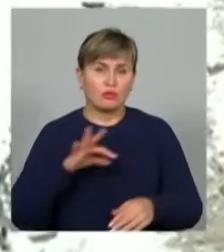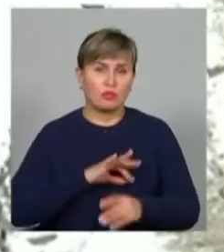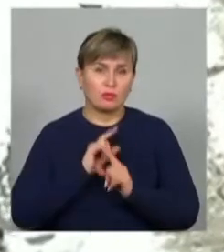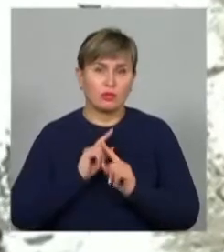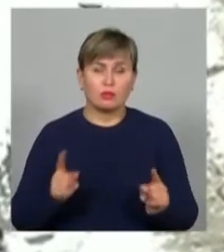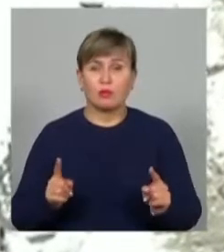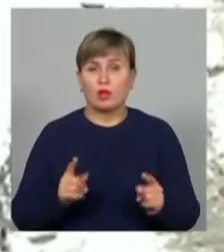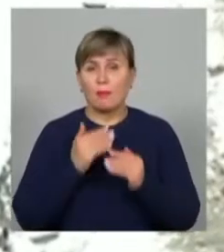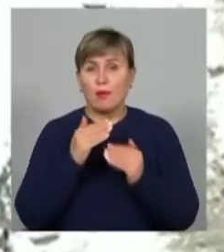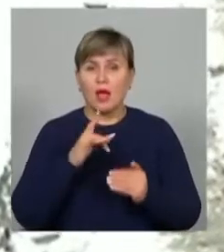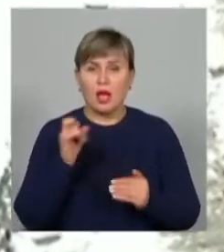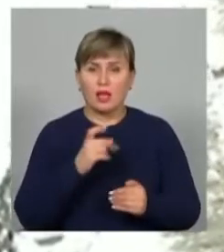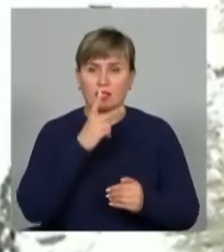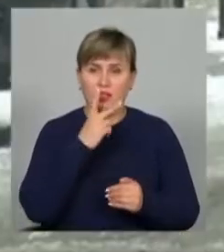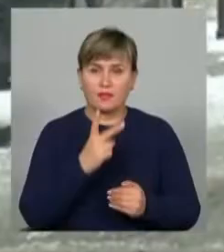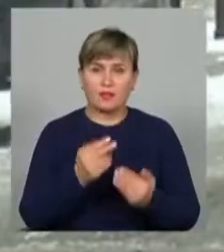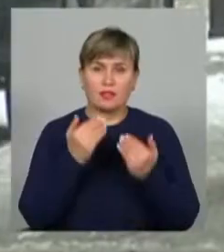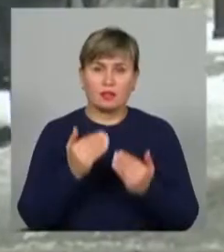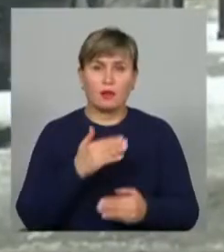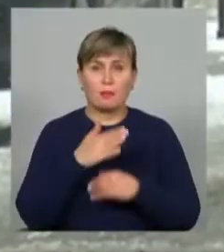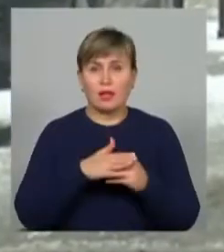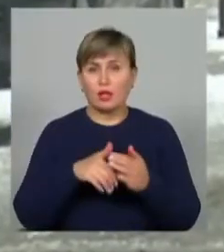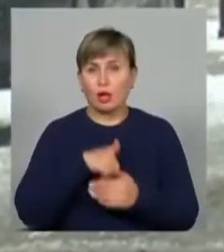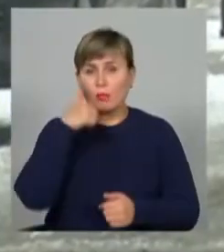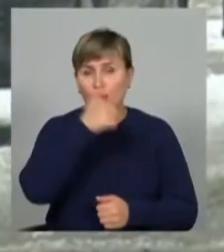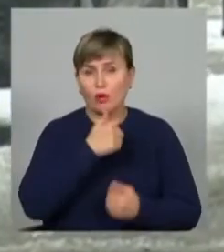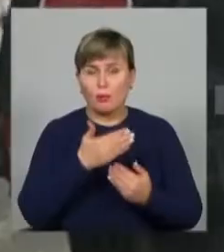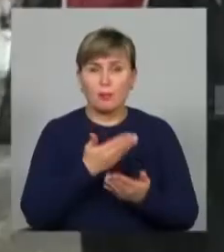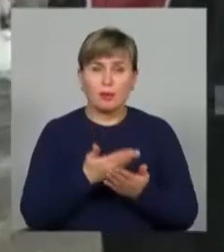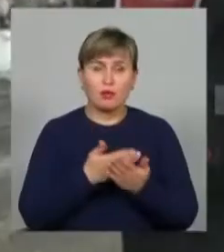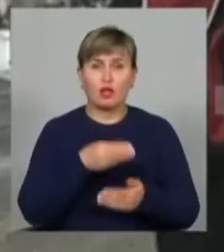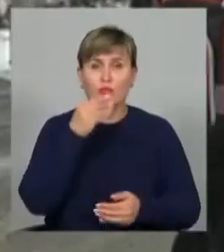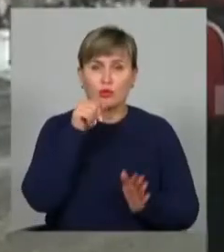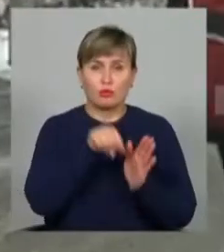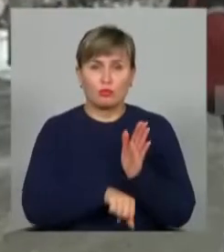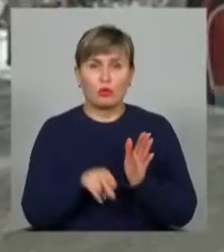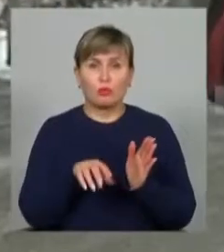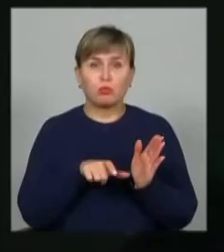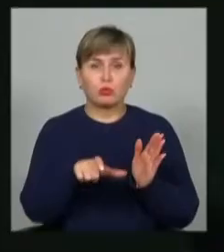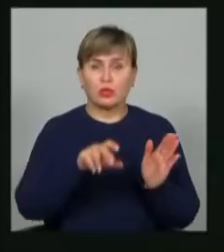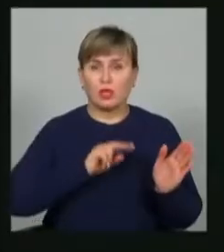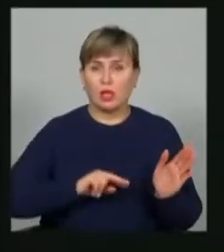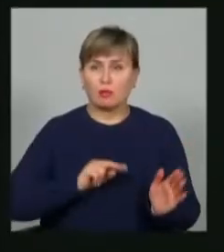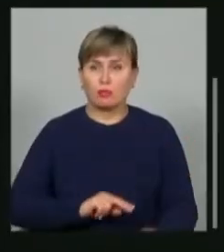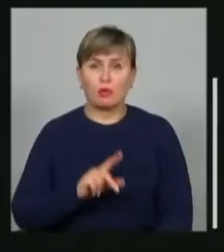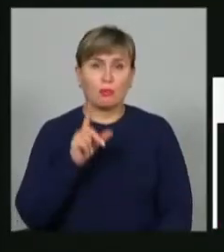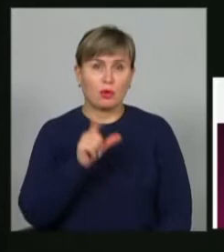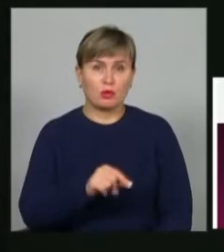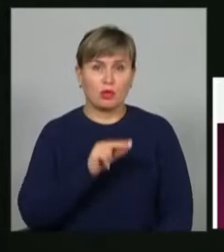В последний раз коллеги видели Марата Мусабекова перед Новым годом. По их предположениям, мужчину убили по пути на работу. Пошел на работу